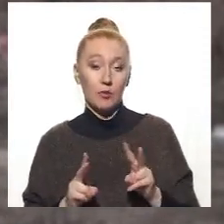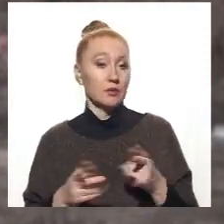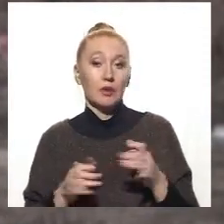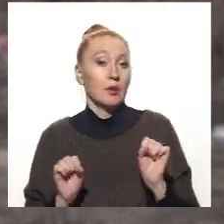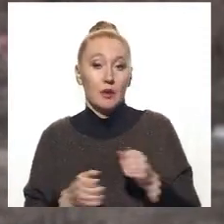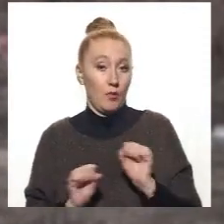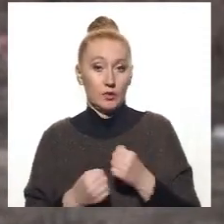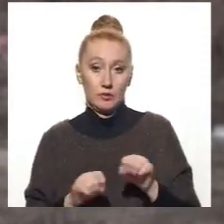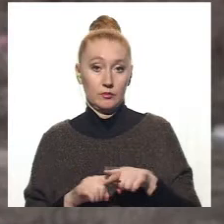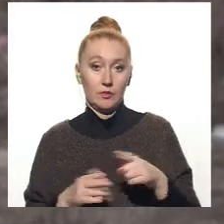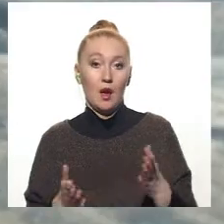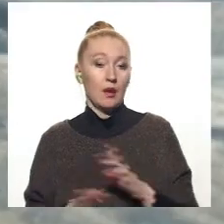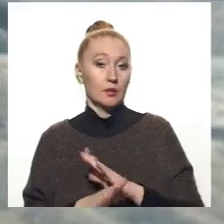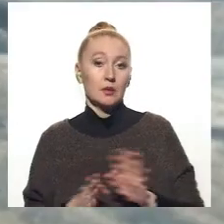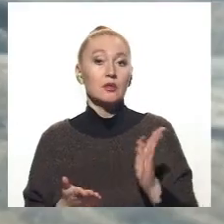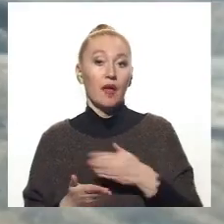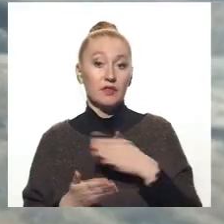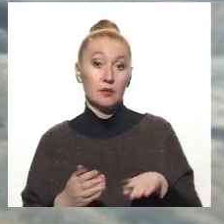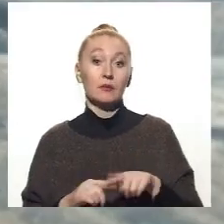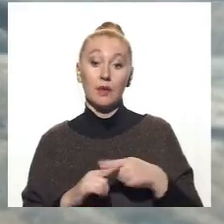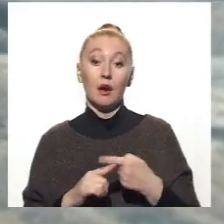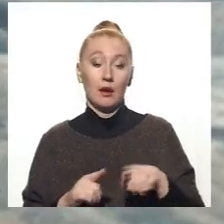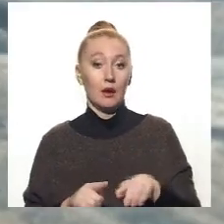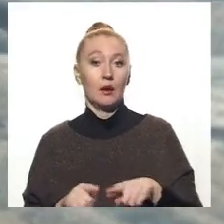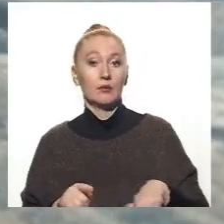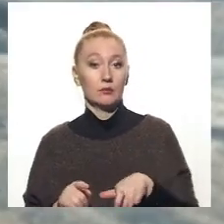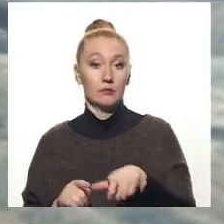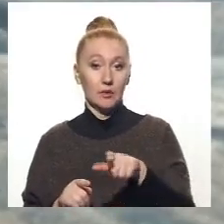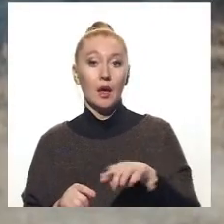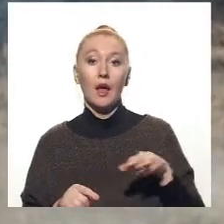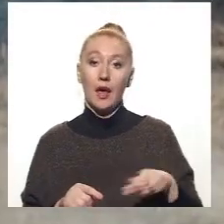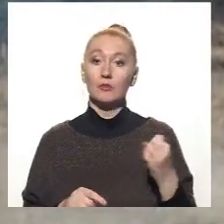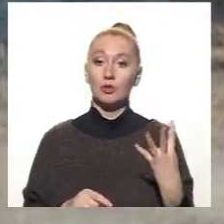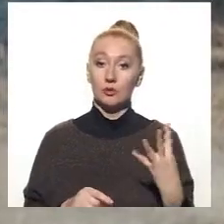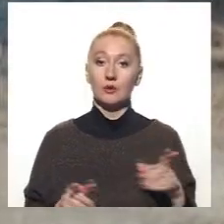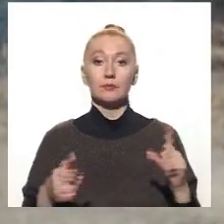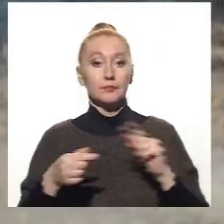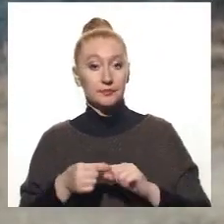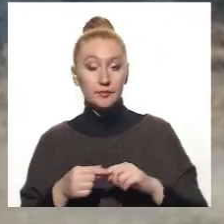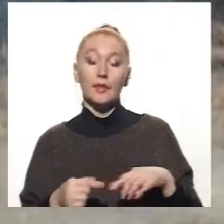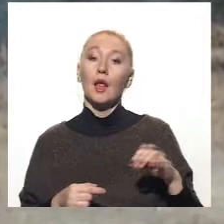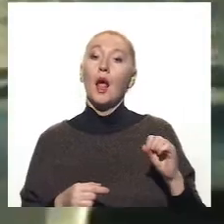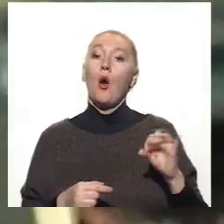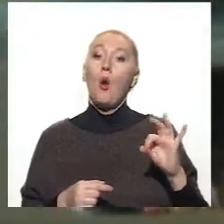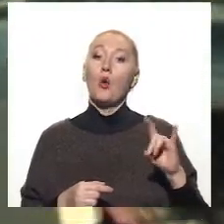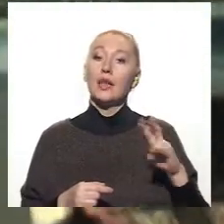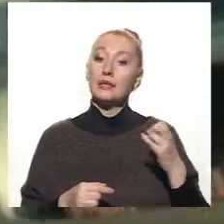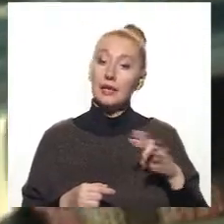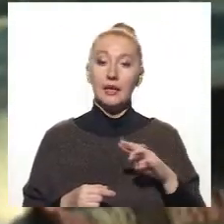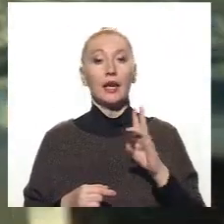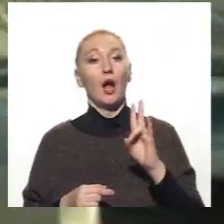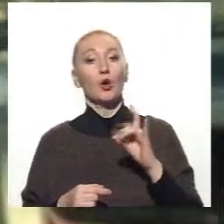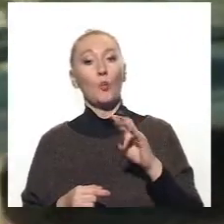нема ніякої можливості абсолютно. Така нині траса Н-14, що з'єднує Олександрію, Миколаїв та Кропивницький.